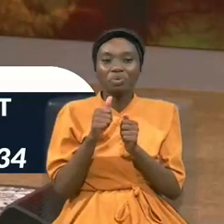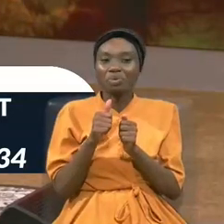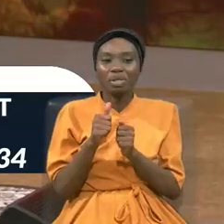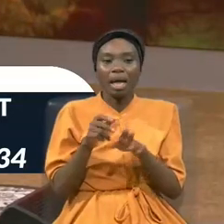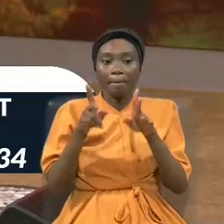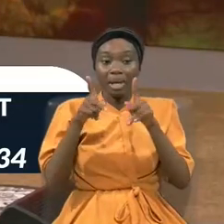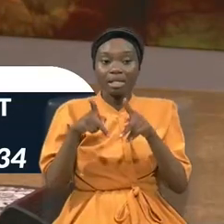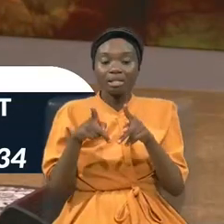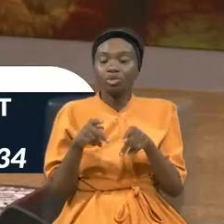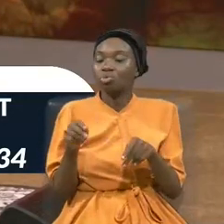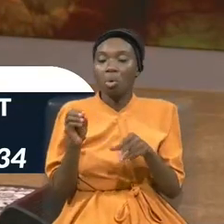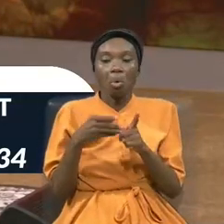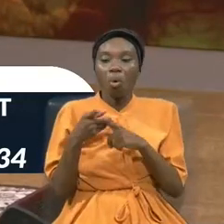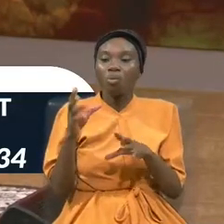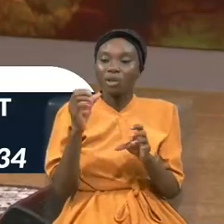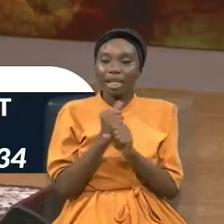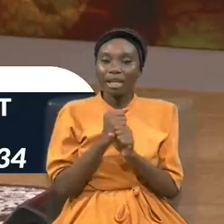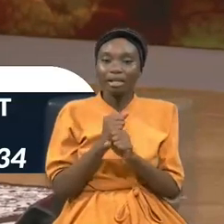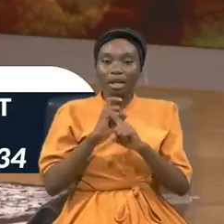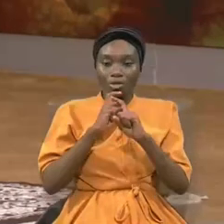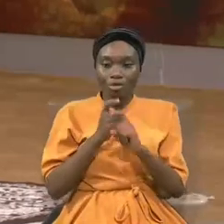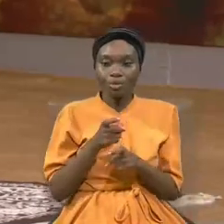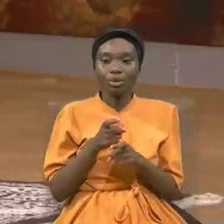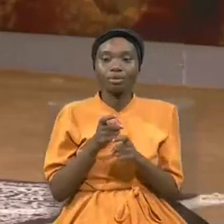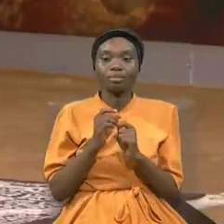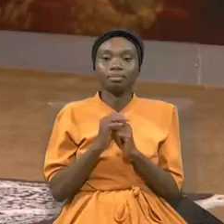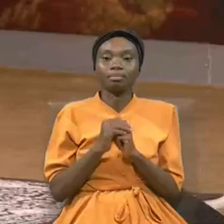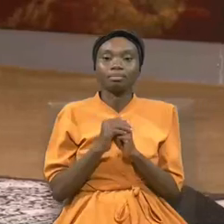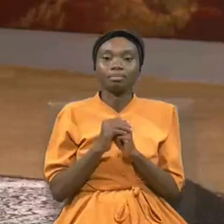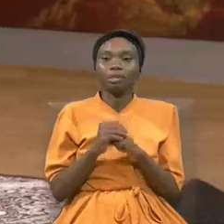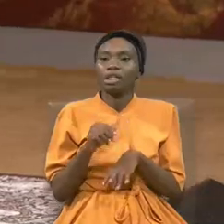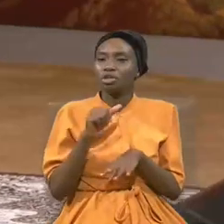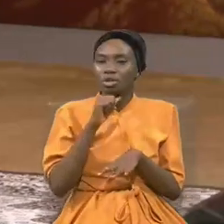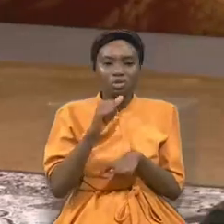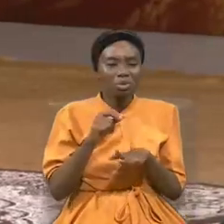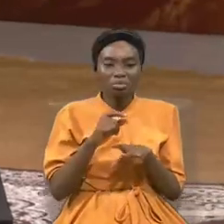des personnes et qui ne reçoit point de présents.